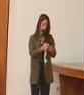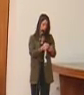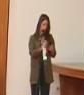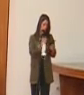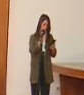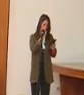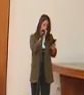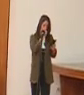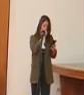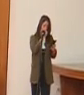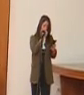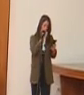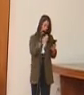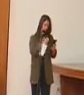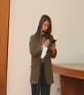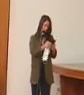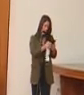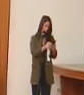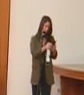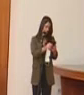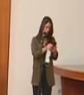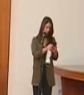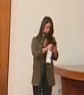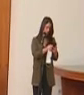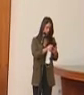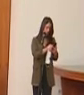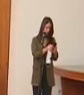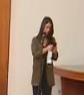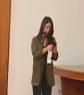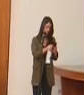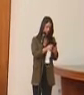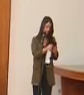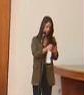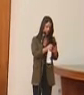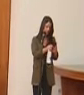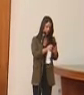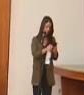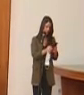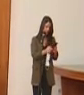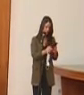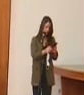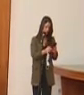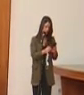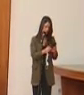austrijskog ministra policije našim državljanima u Austriji da ne kreću za Srbiju?